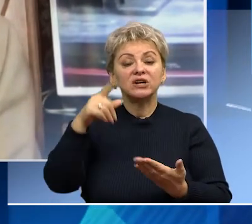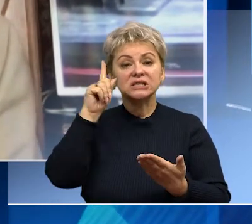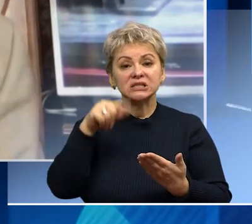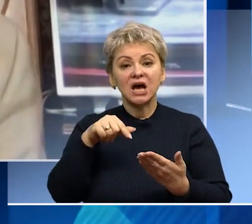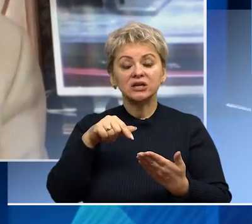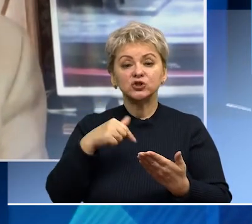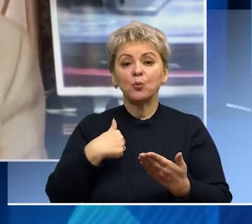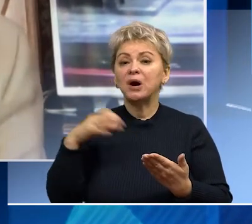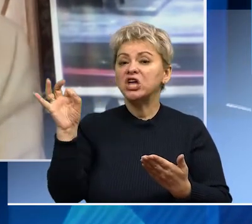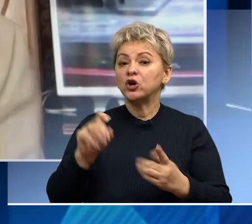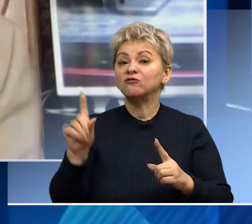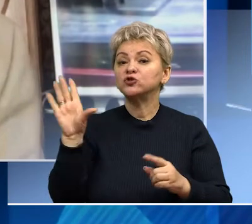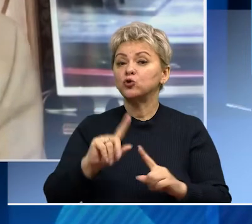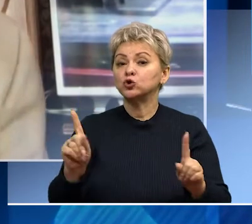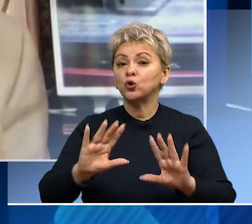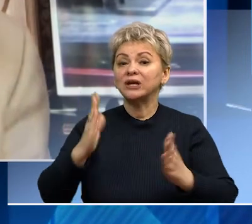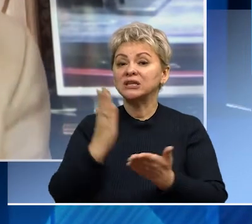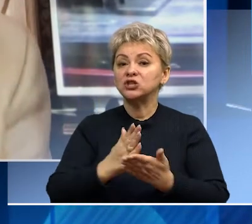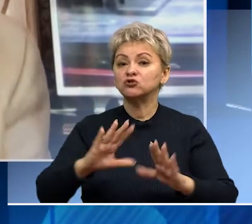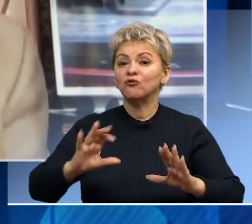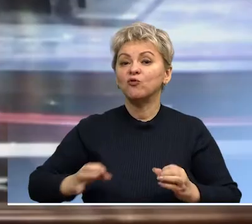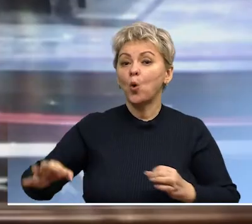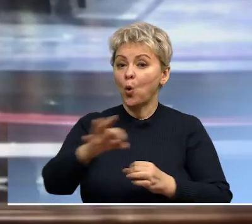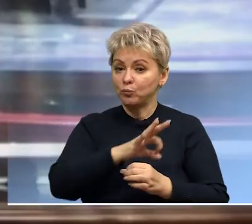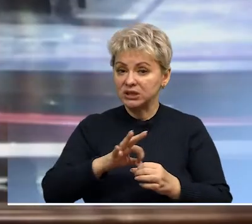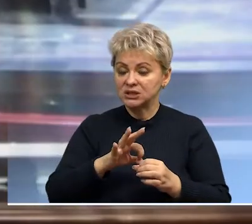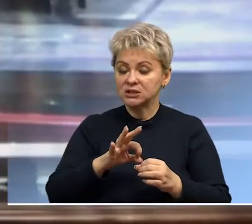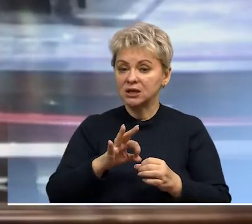Вы знаете, ну, мы реагируем на все, что происходит в области.